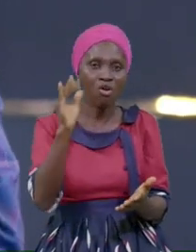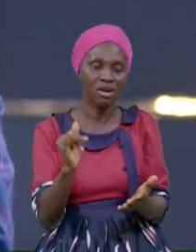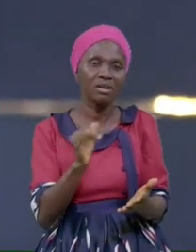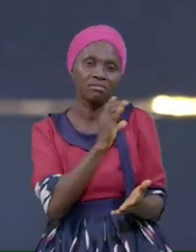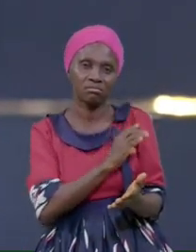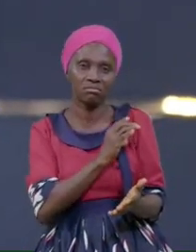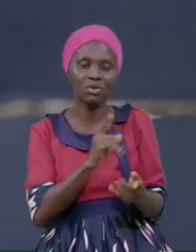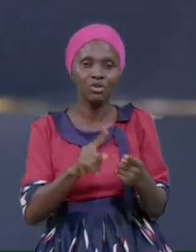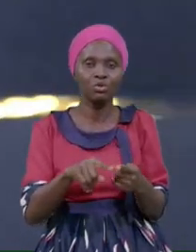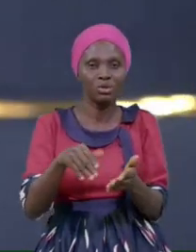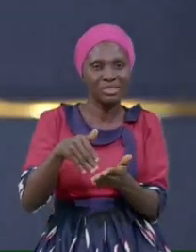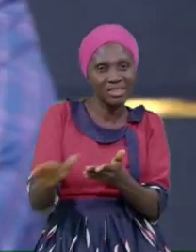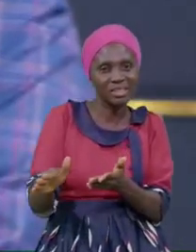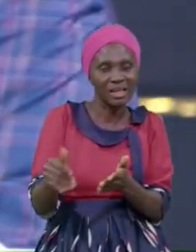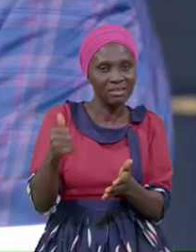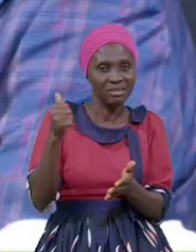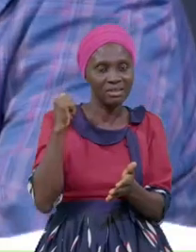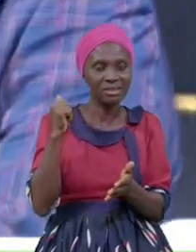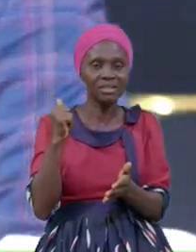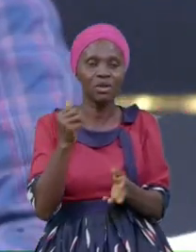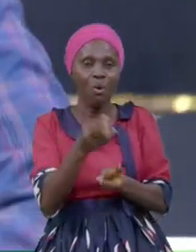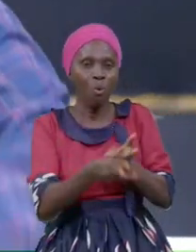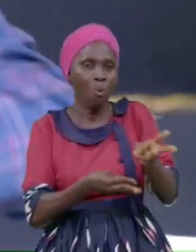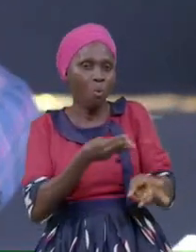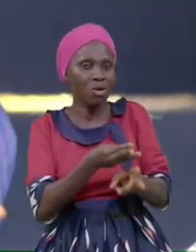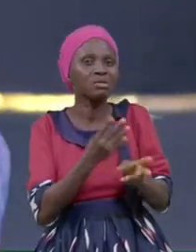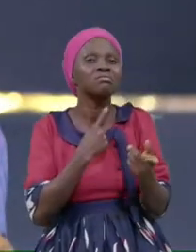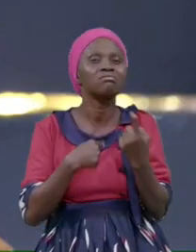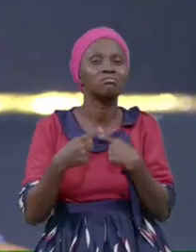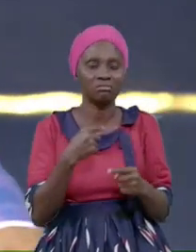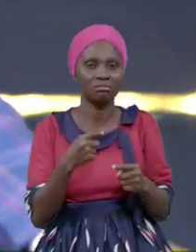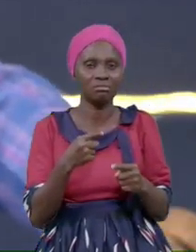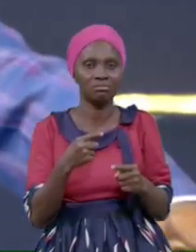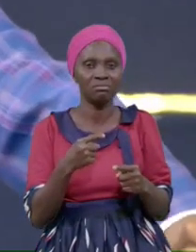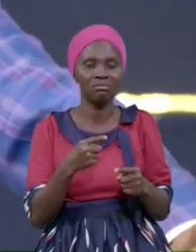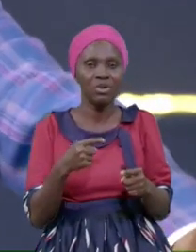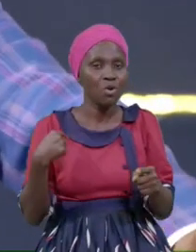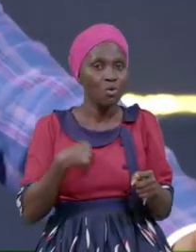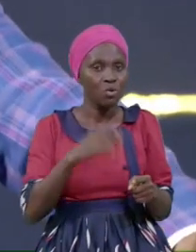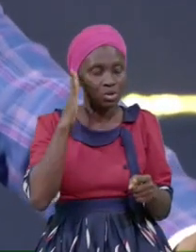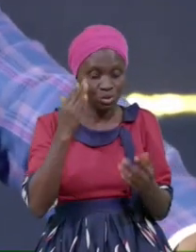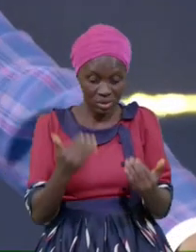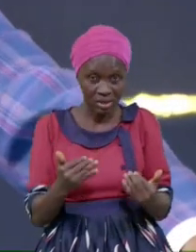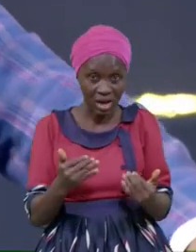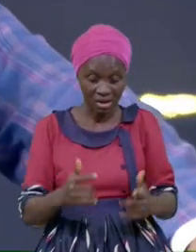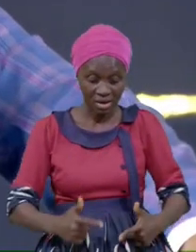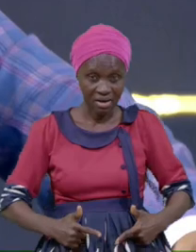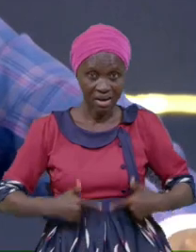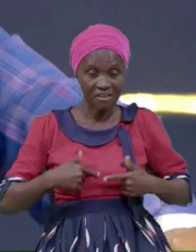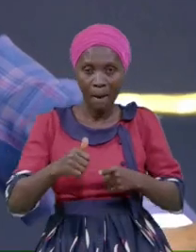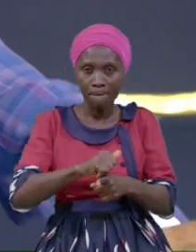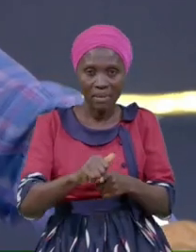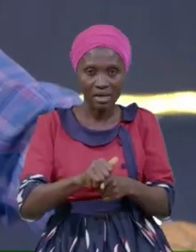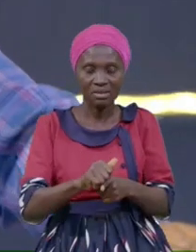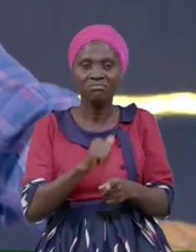aux convoitises mondaines. Maintenant, nous devons vivre pas dans la négligence, mais dans la